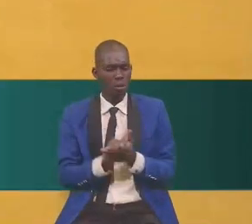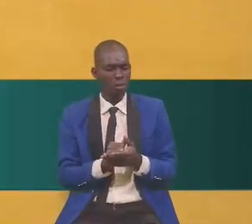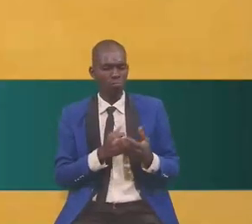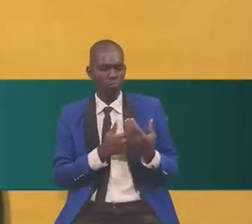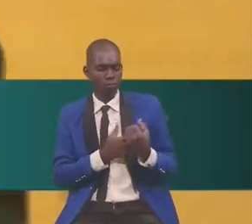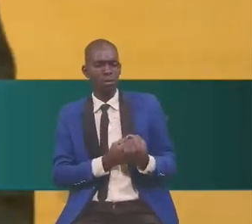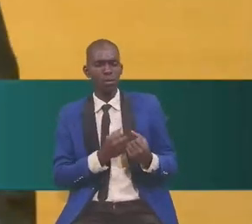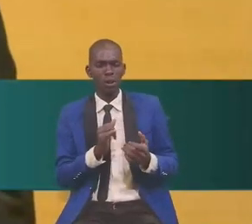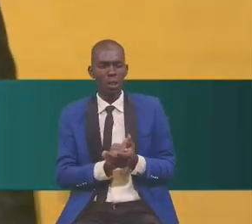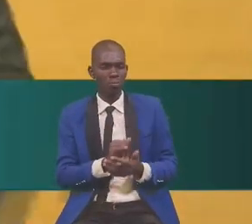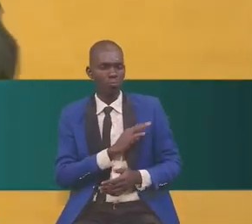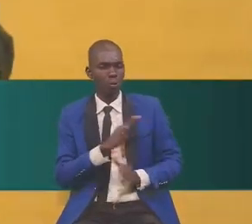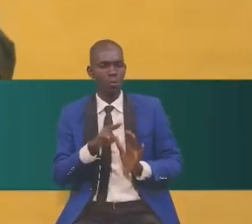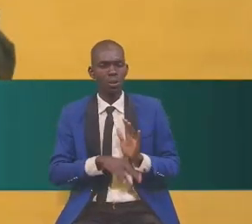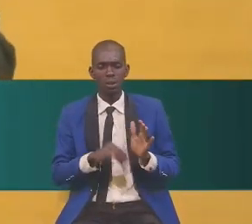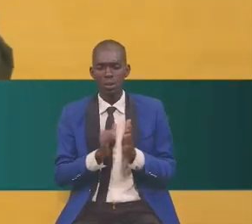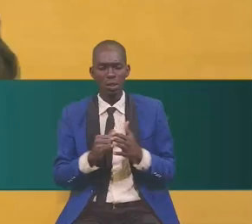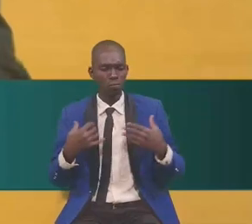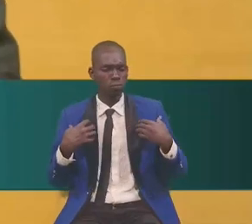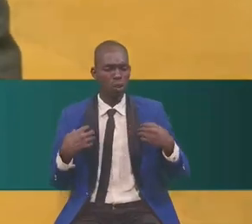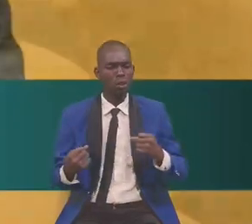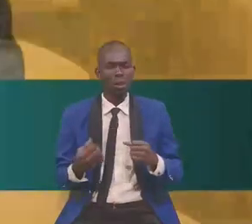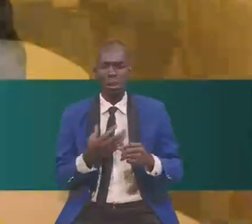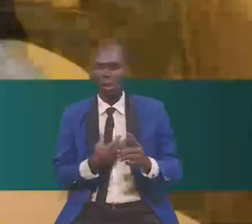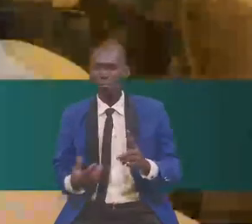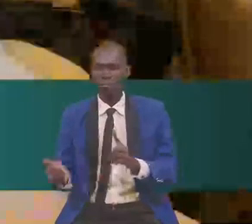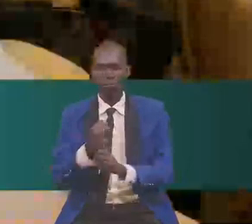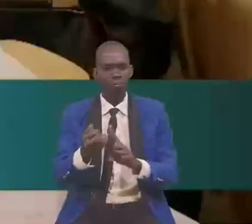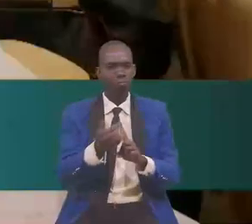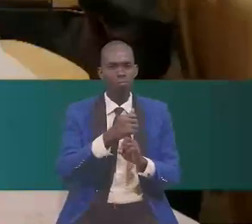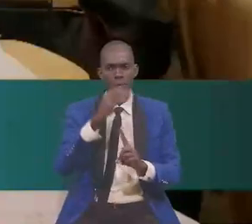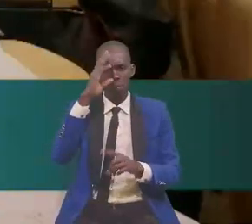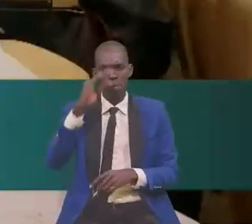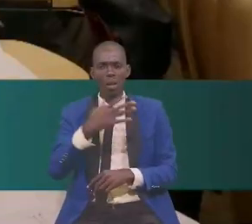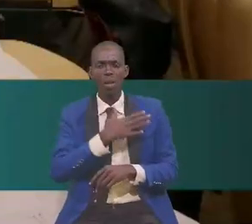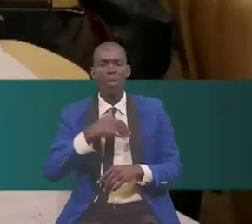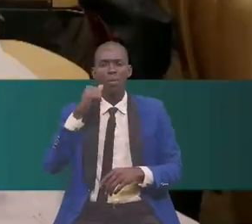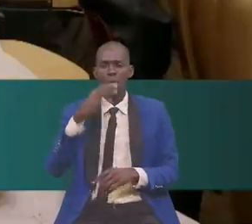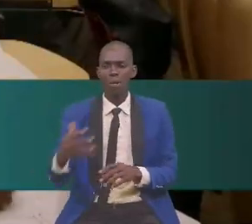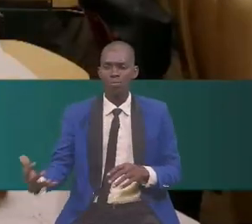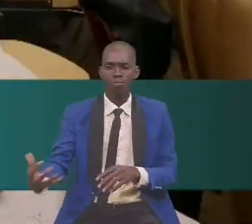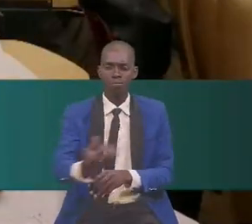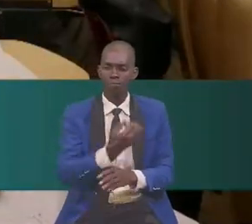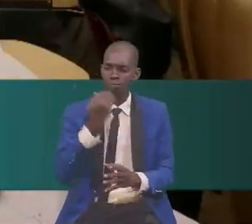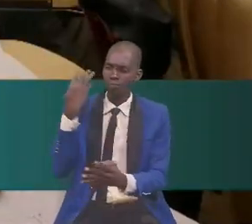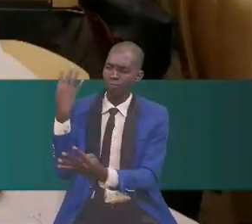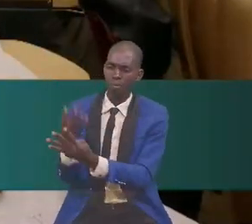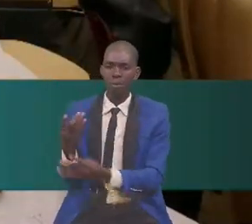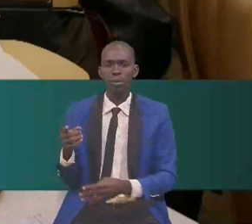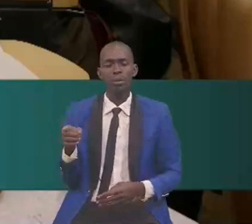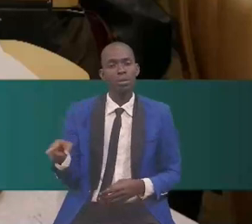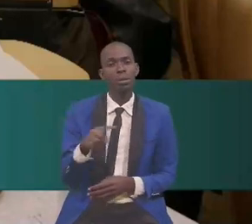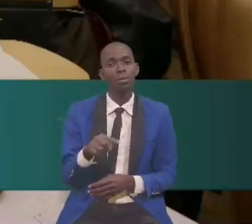maison, en arrachait hommes et femmes, et les faisait jeter en prison. Alors, si les incroyants ont